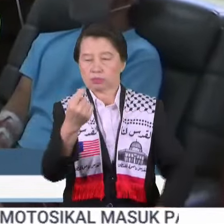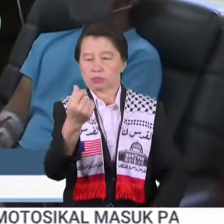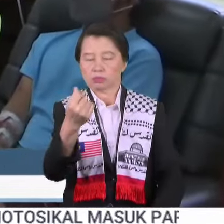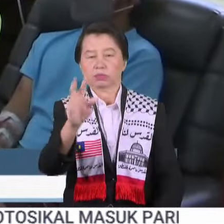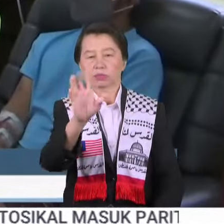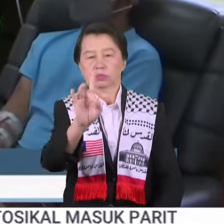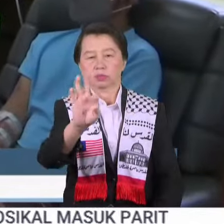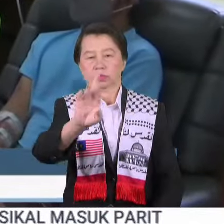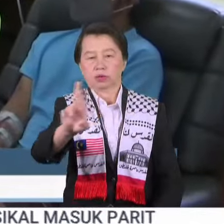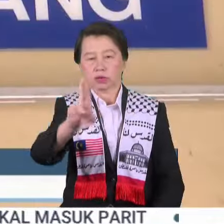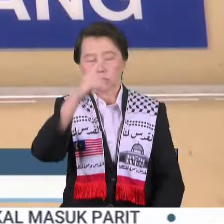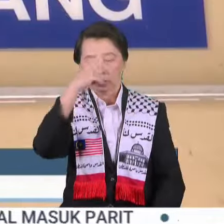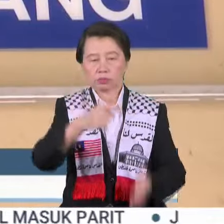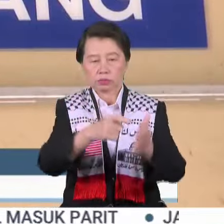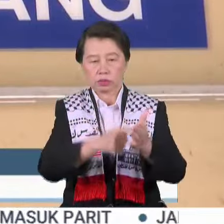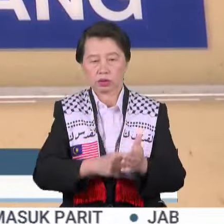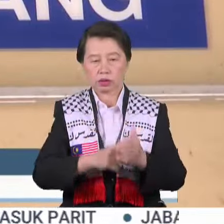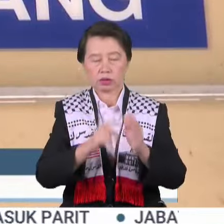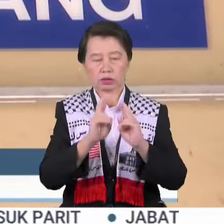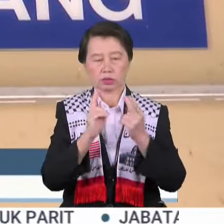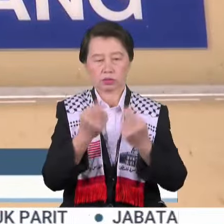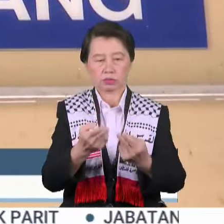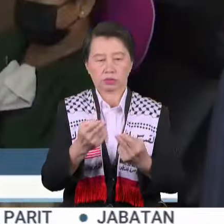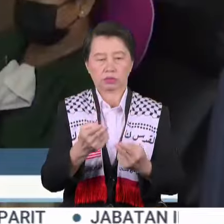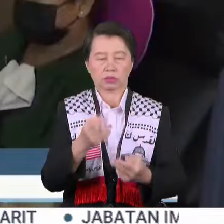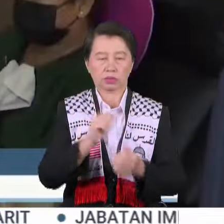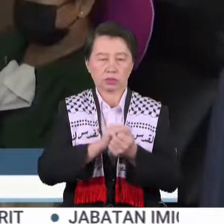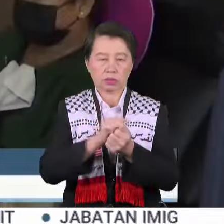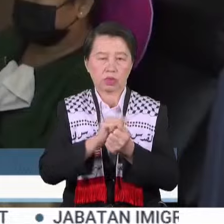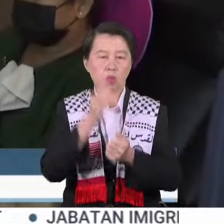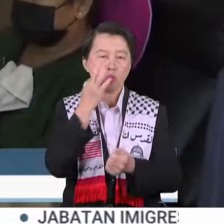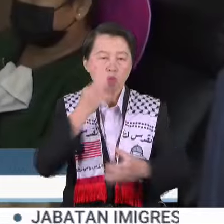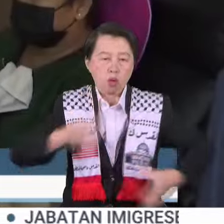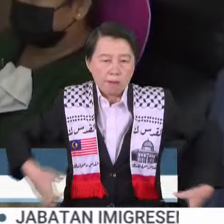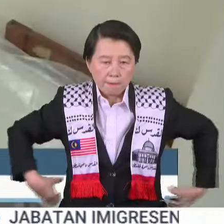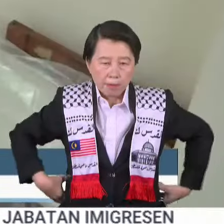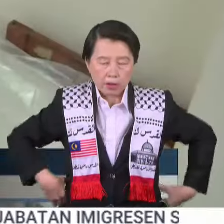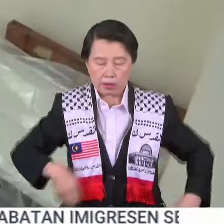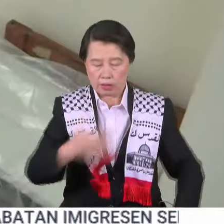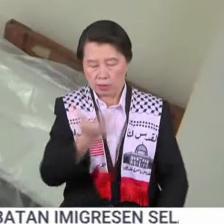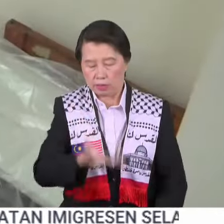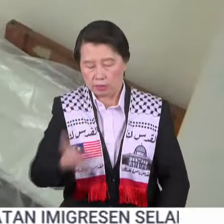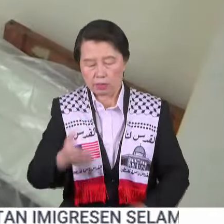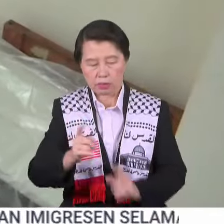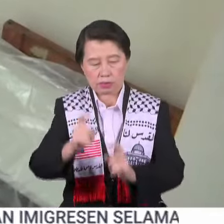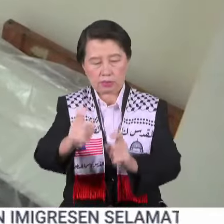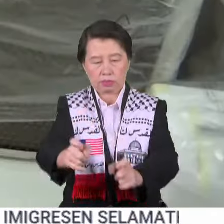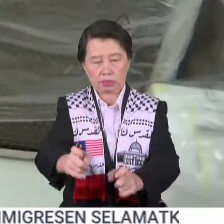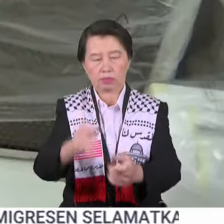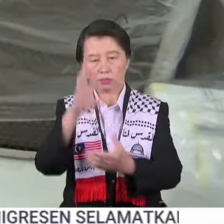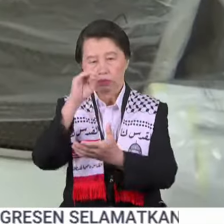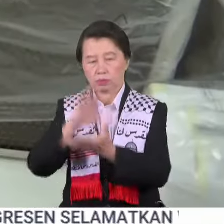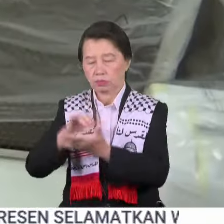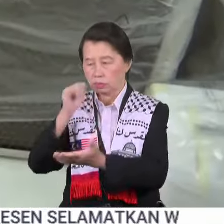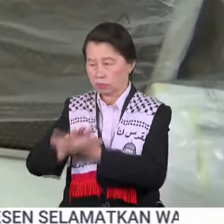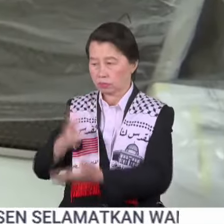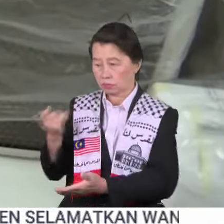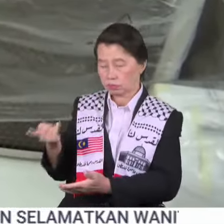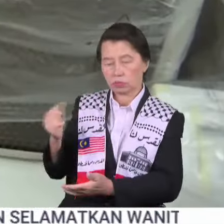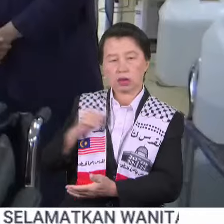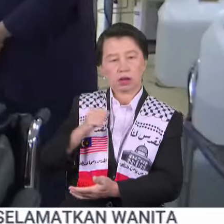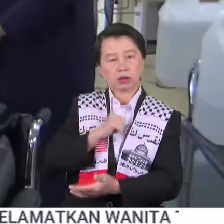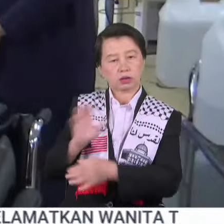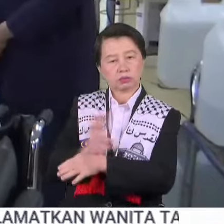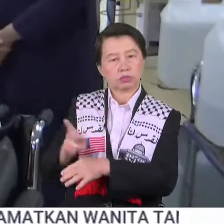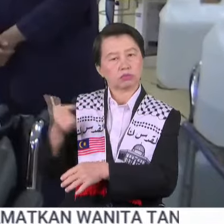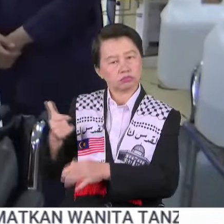rm8,000 bagi keperluan di unit hemodialisis Hospital Limbang barangan tersebut disumbangkan sepasang suami isteri ahli perniagaan